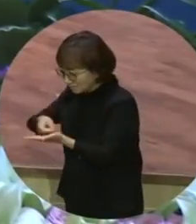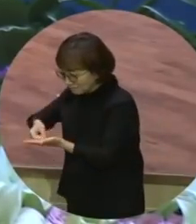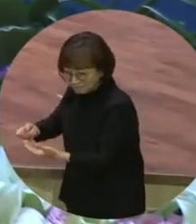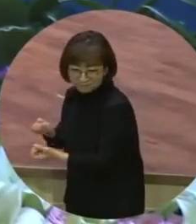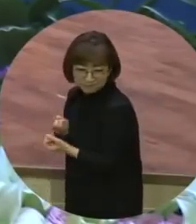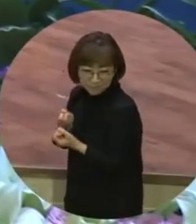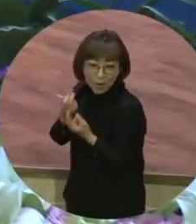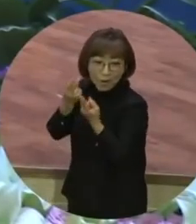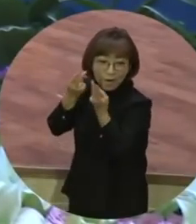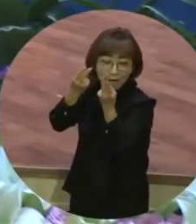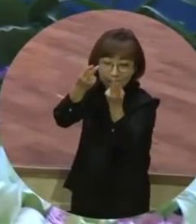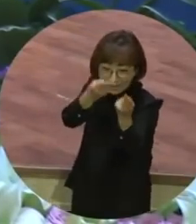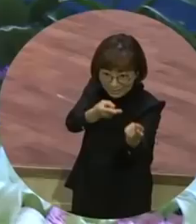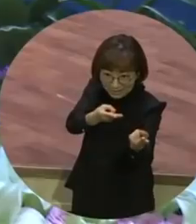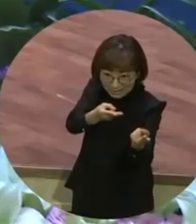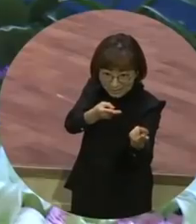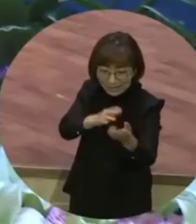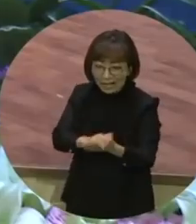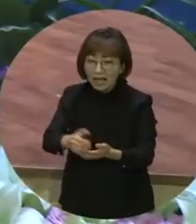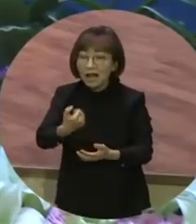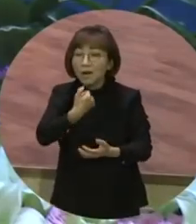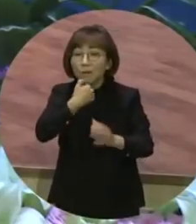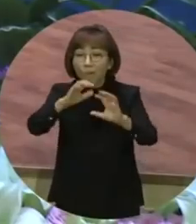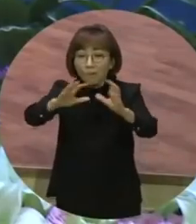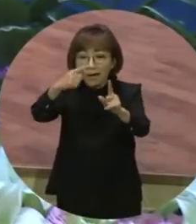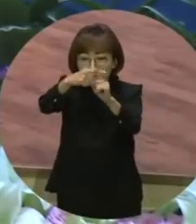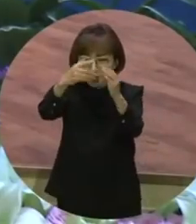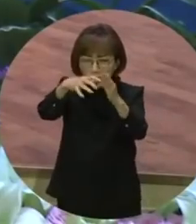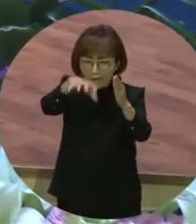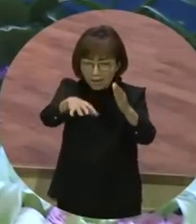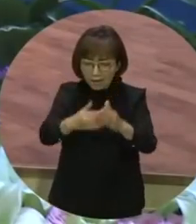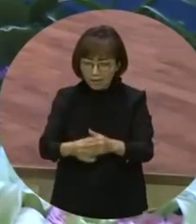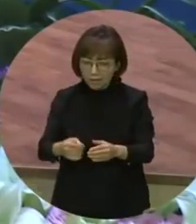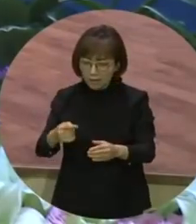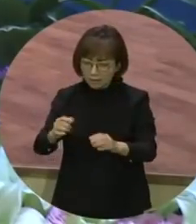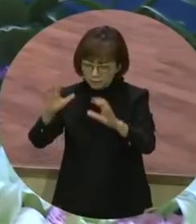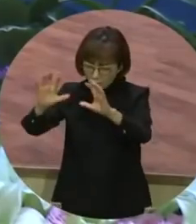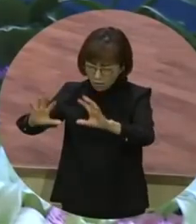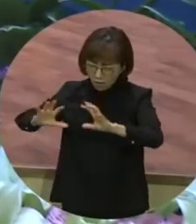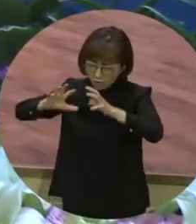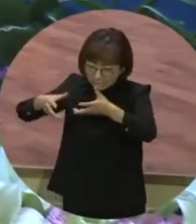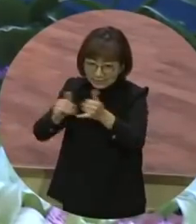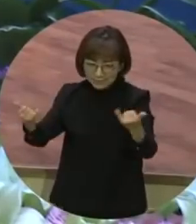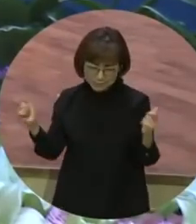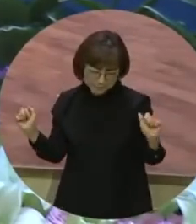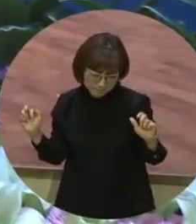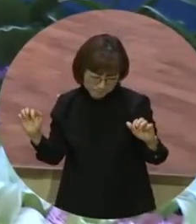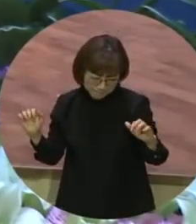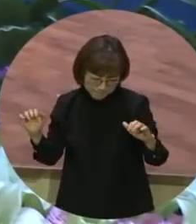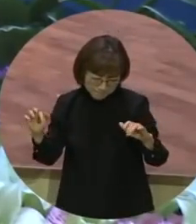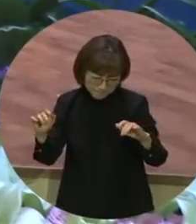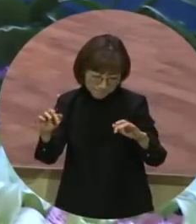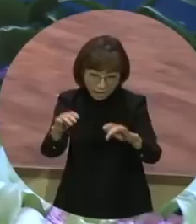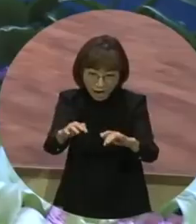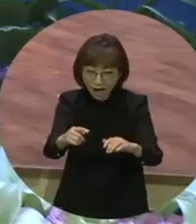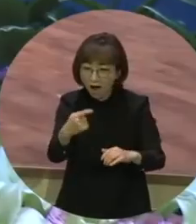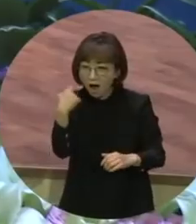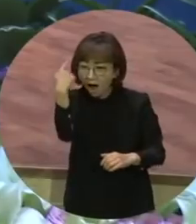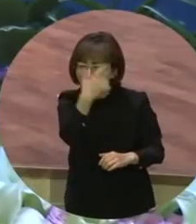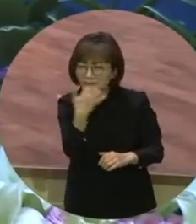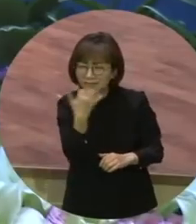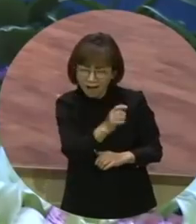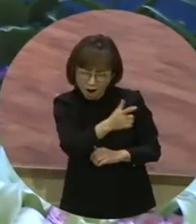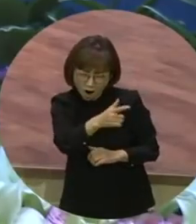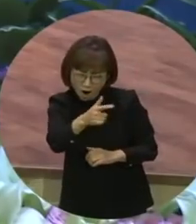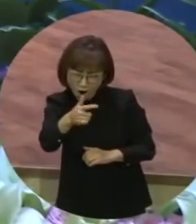세계 사람들이 모여드는 다문화예요, 다문화. 다문화 시대였습니다. 그래서, 다른